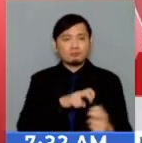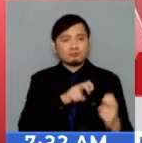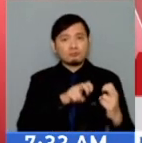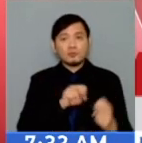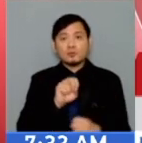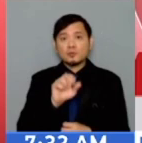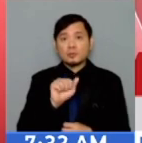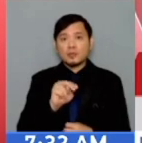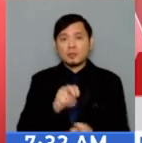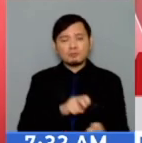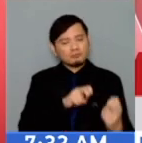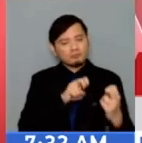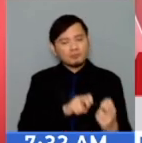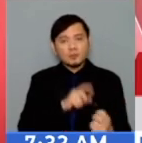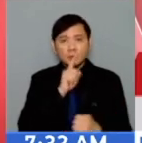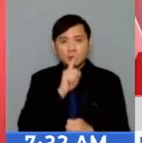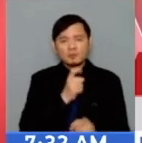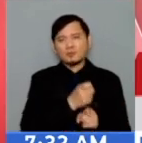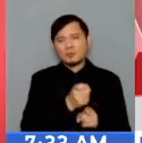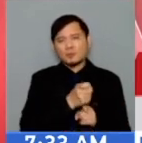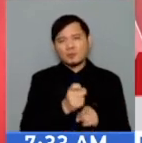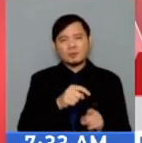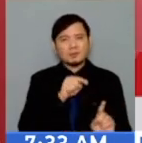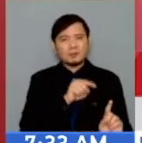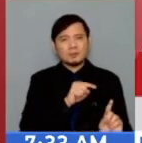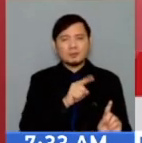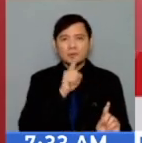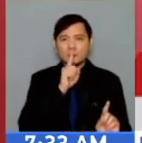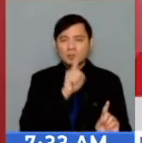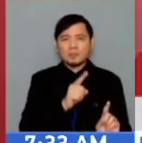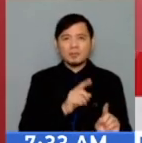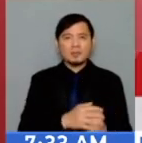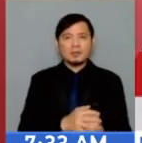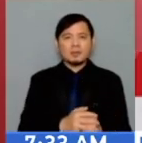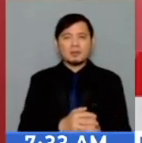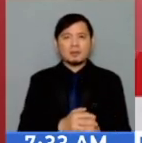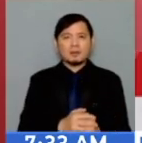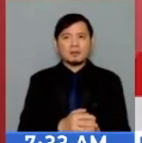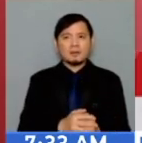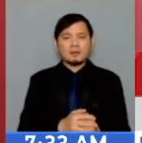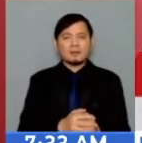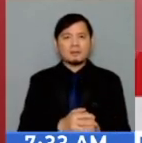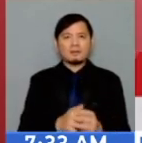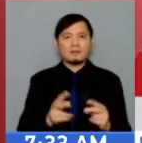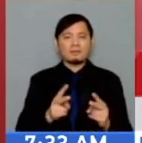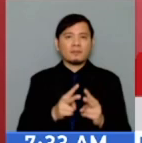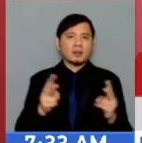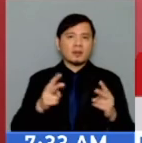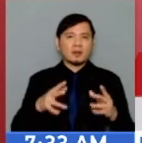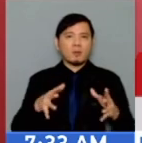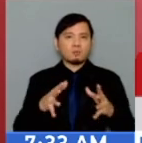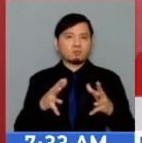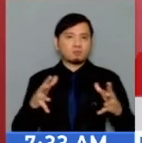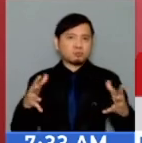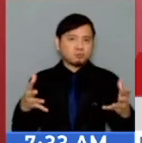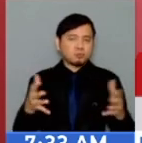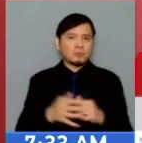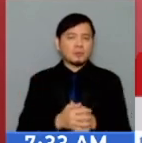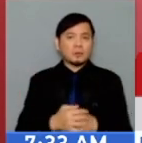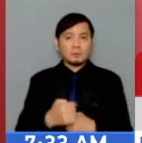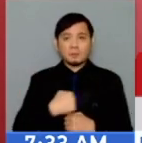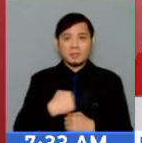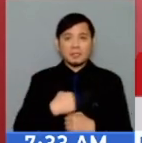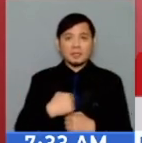si Susan, well endowed, ano, very proportionate ang kanyang katawan. Eh ako, kulang.